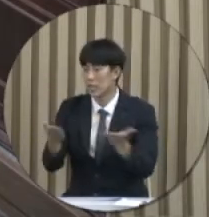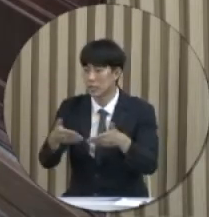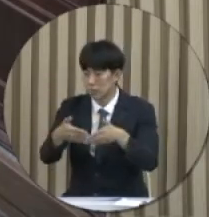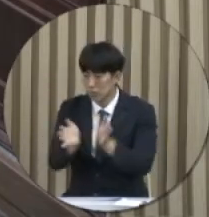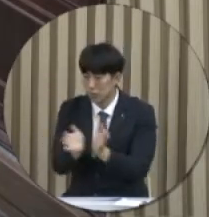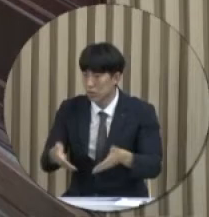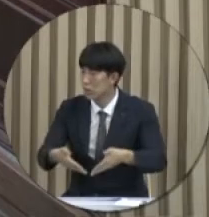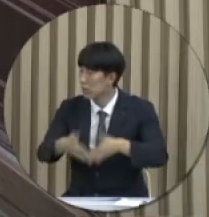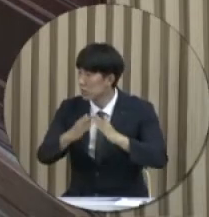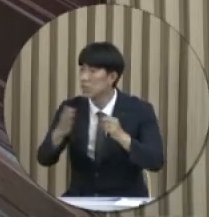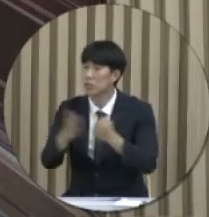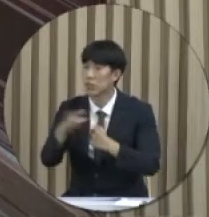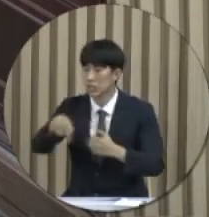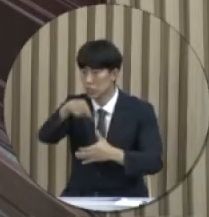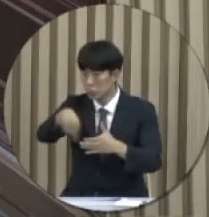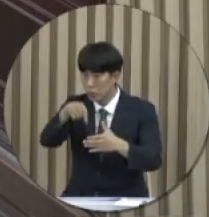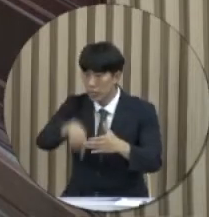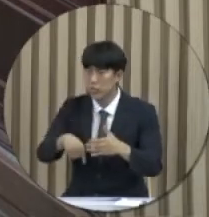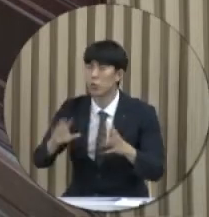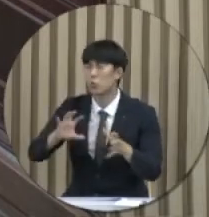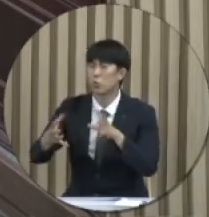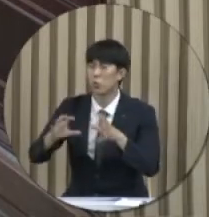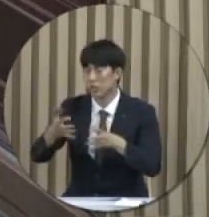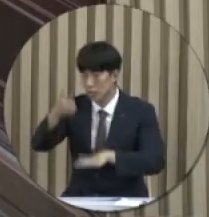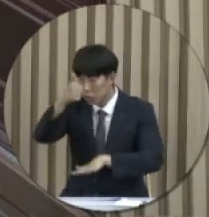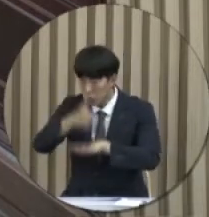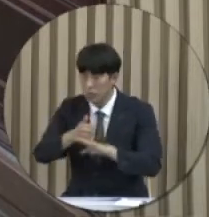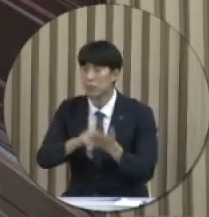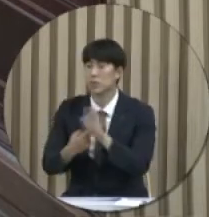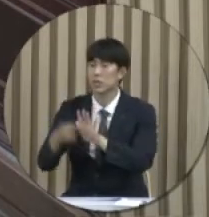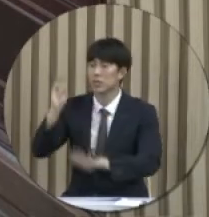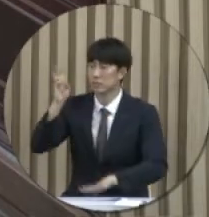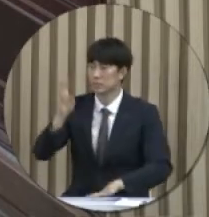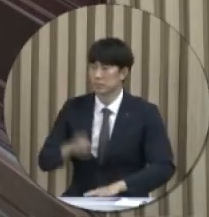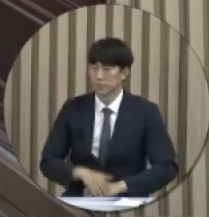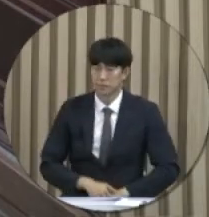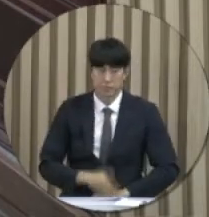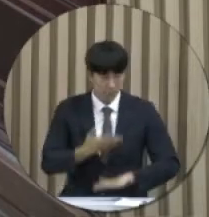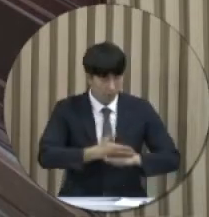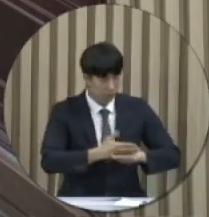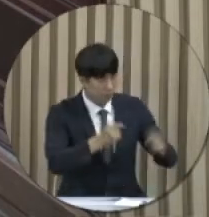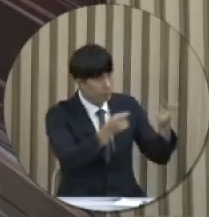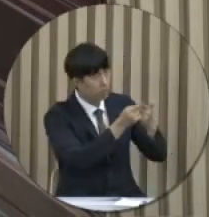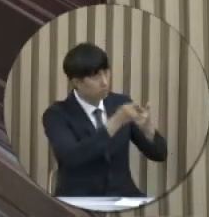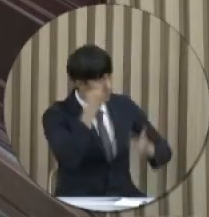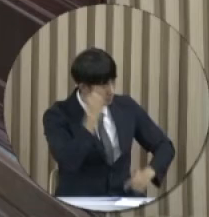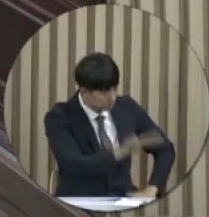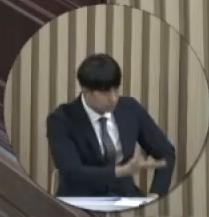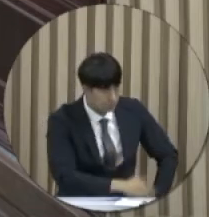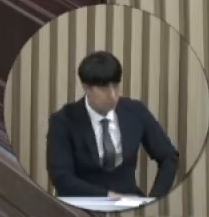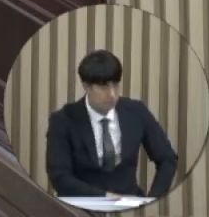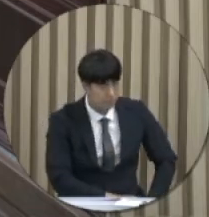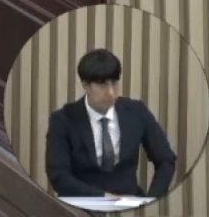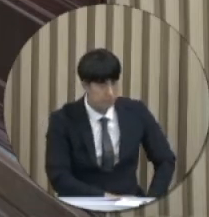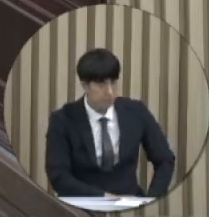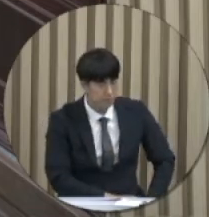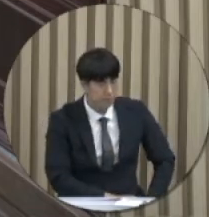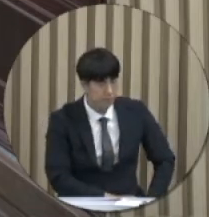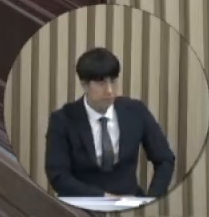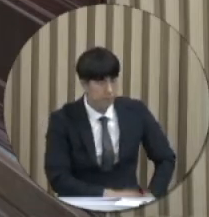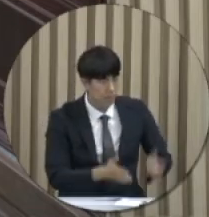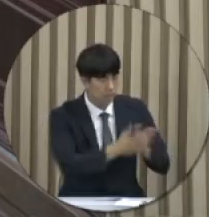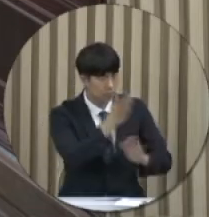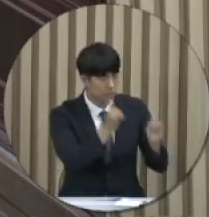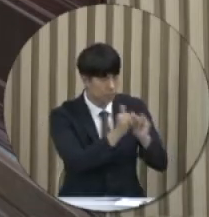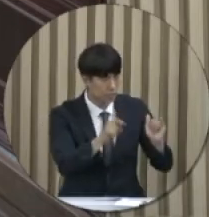그 속에서 네, 나와야 될 거라고 생각합니다. 네, 감사합니다. 그 여섯 번째 질문인데요. 그